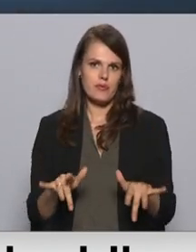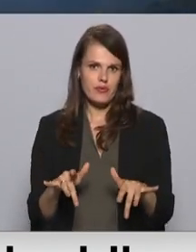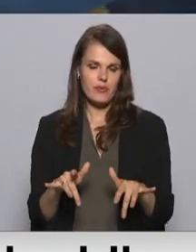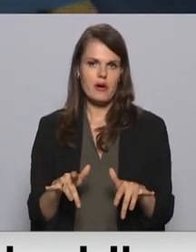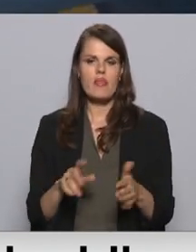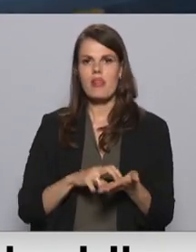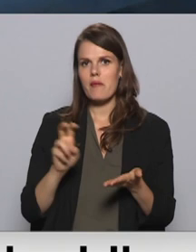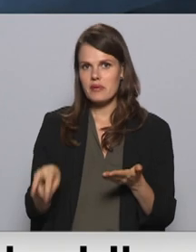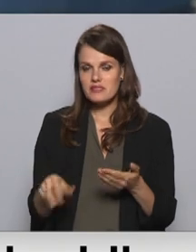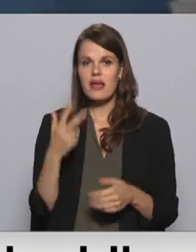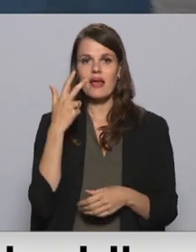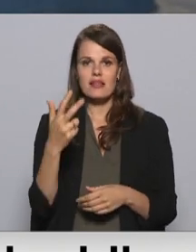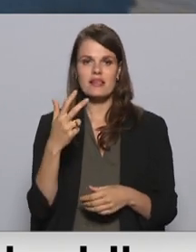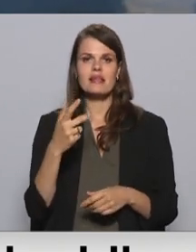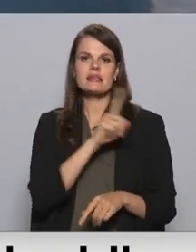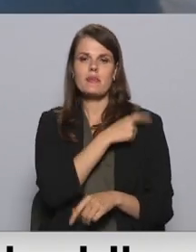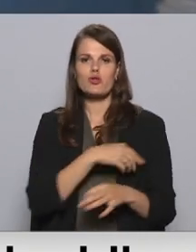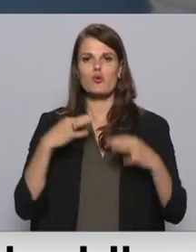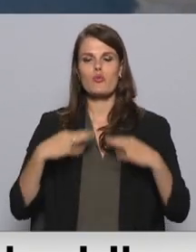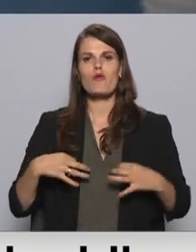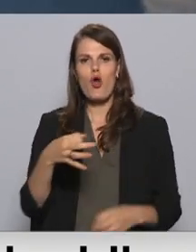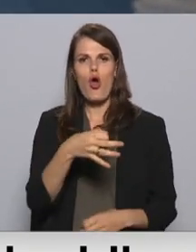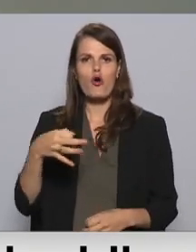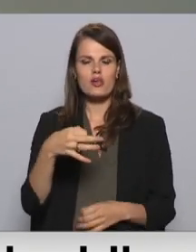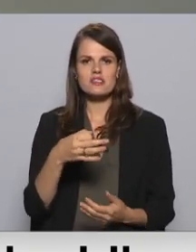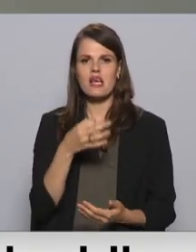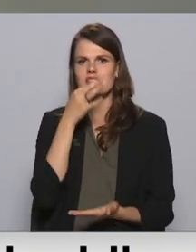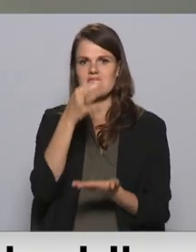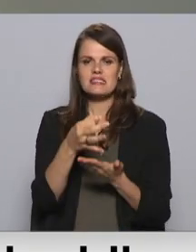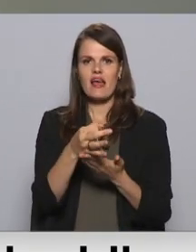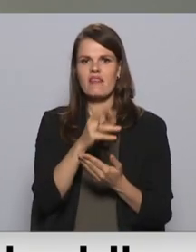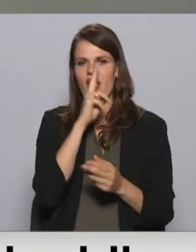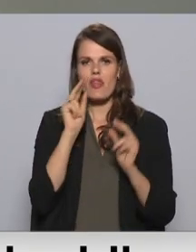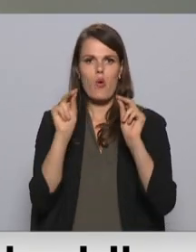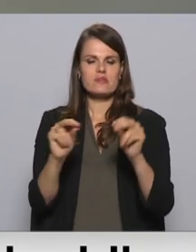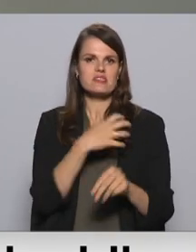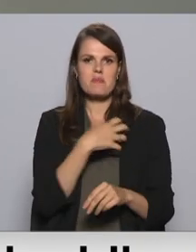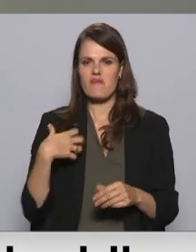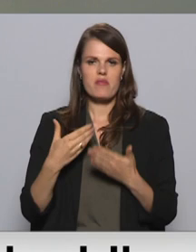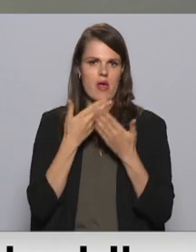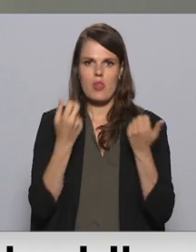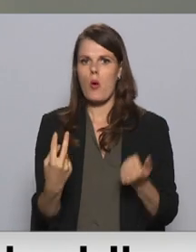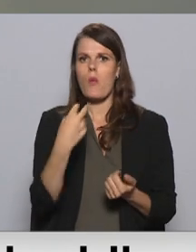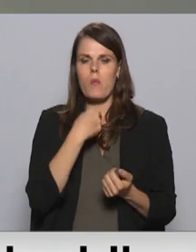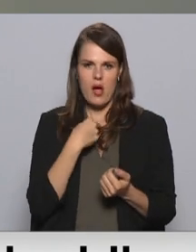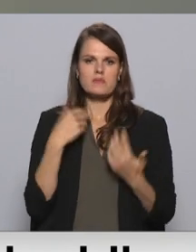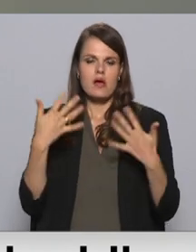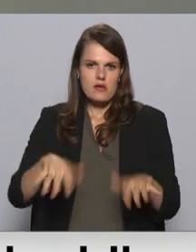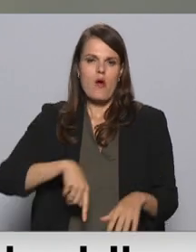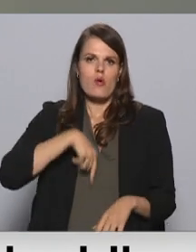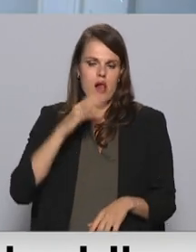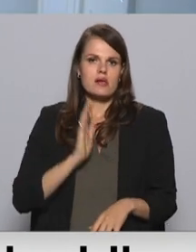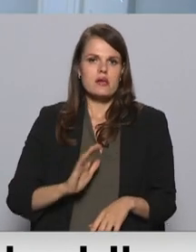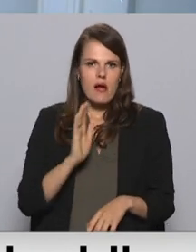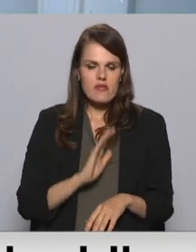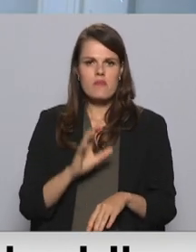Trīs mediķu profesionālo organizāciju izteiktā neusticība valdībai nav pārsteigums. Tā briedusi vairākas nedēļas.